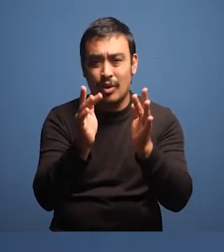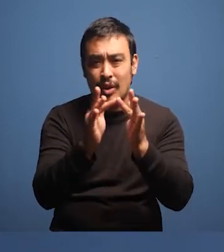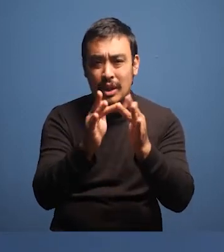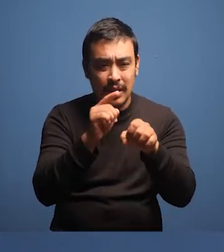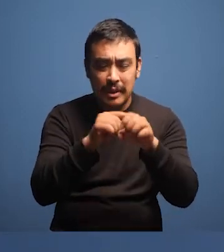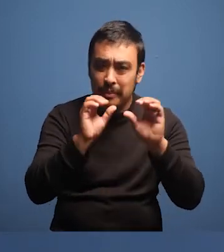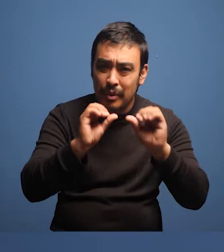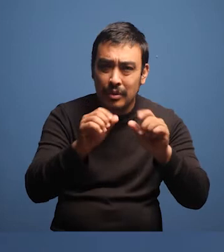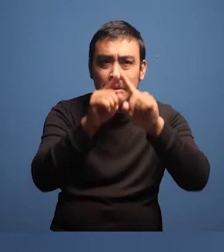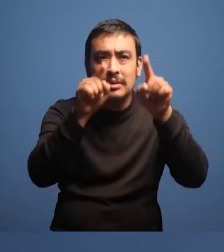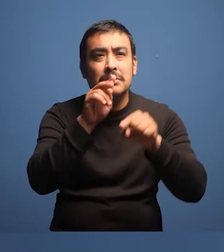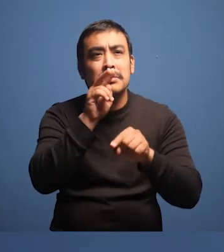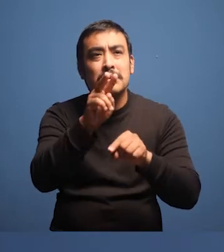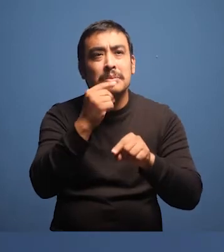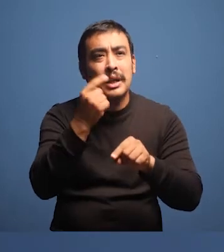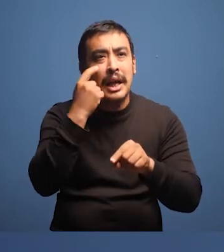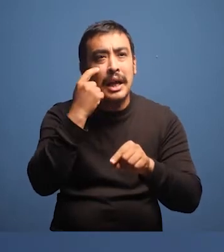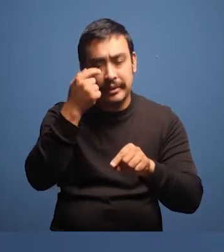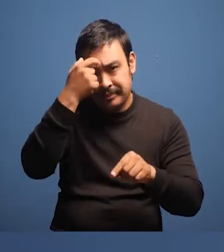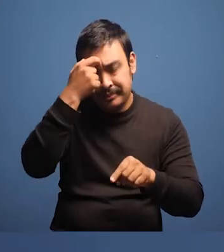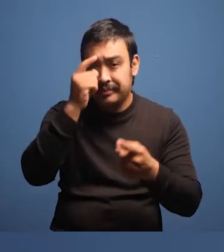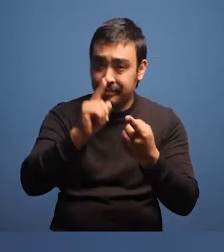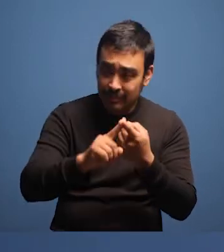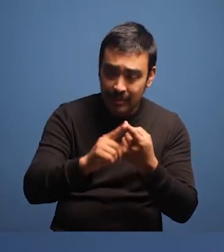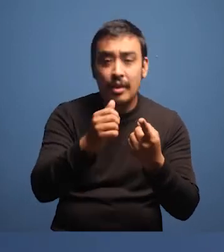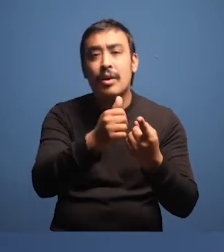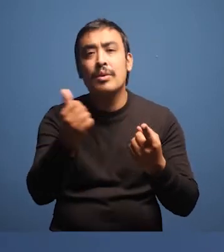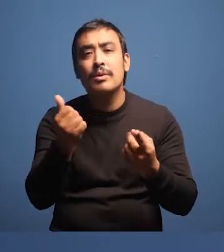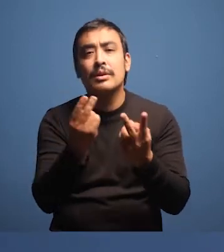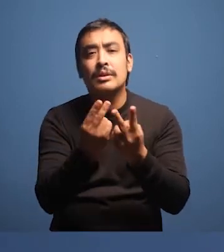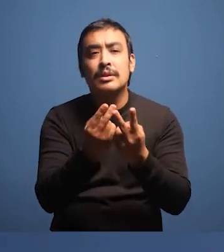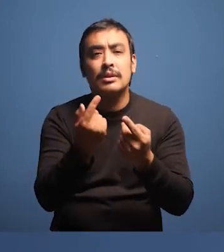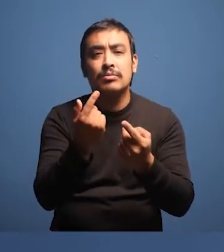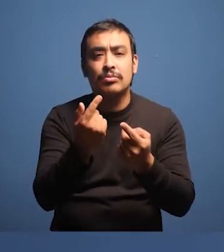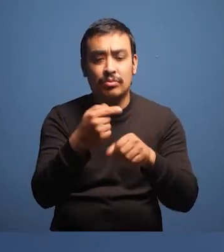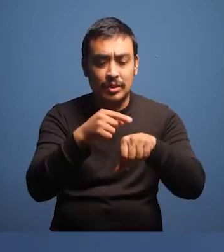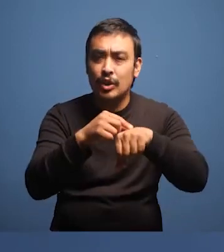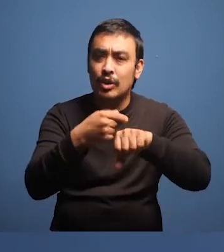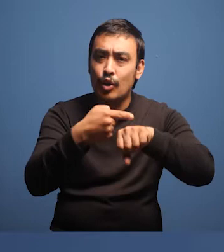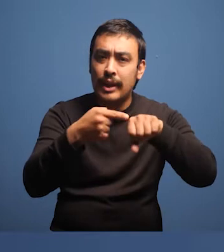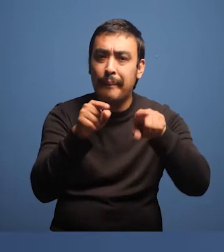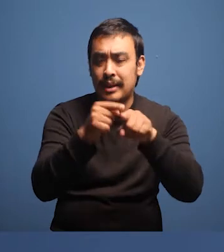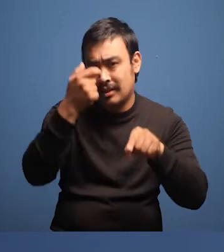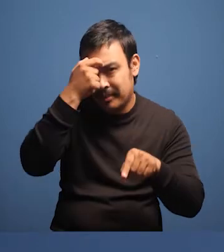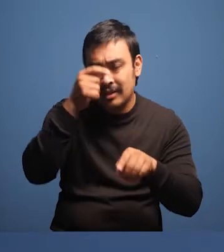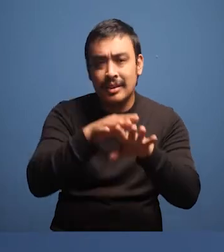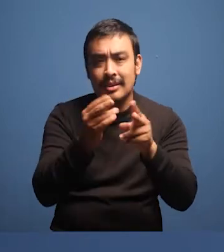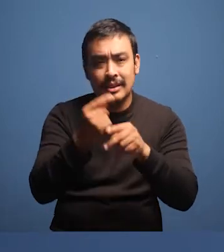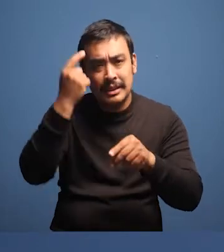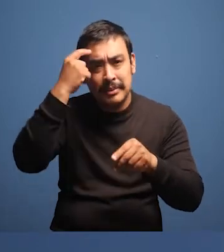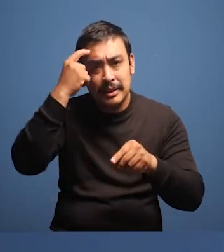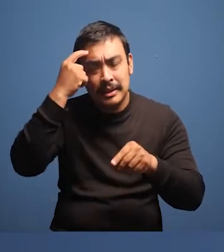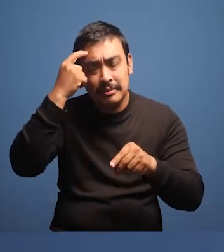गर्नुभयो स्क्रिन टाइम गर्नुभयो भने एउटा त आँखाको प्रब्लम आइहाल्छ होइन अर्को भनेको यसले अलिकति नर्भमा पनि प्रब्लम ल्याउने गर्छ भने कति धेरैमा चाहिँ मेन्टल रिटार्डेसन